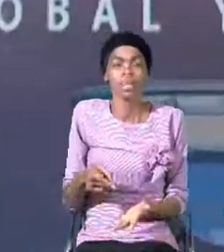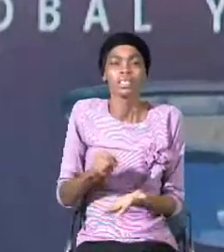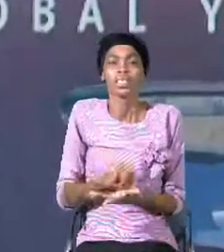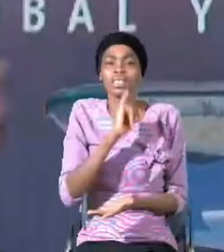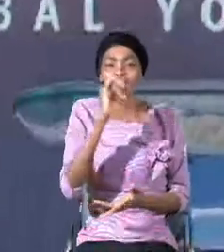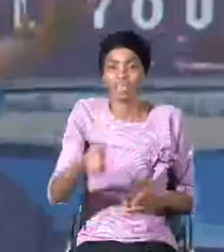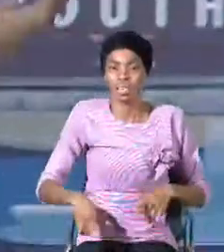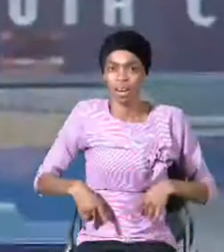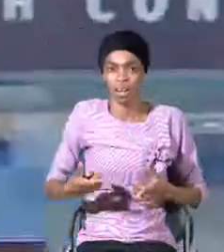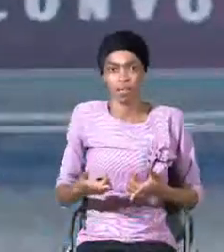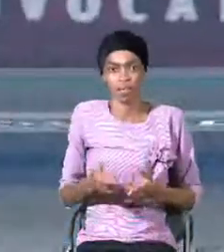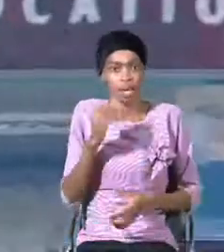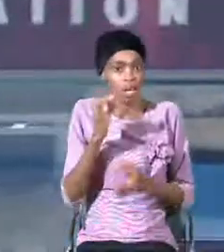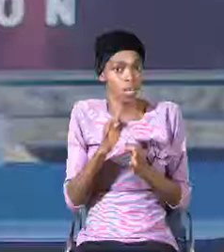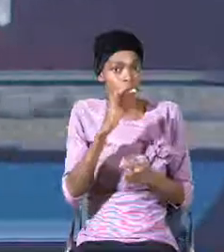c'est la vie.